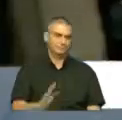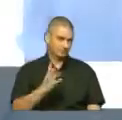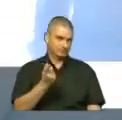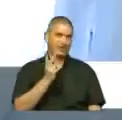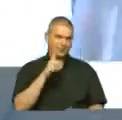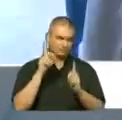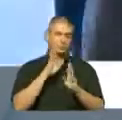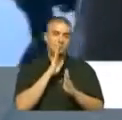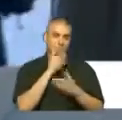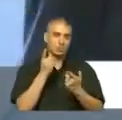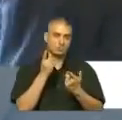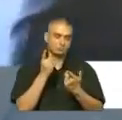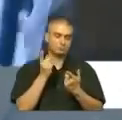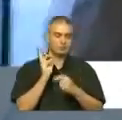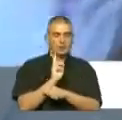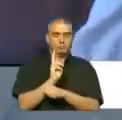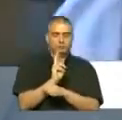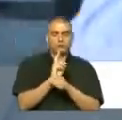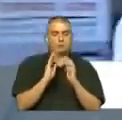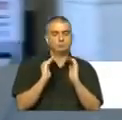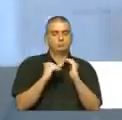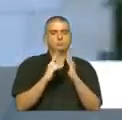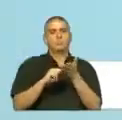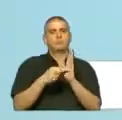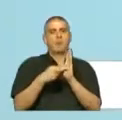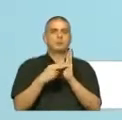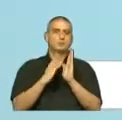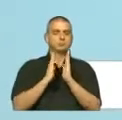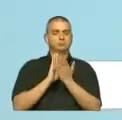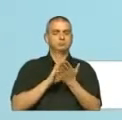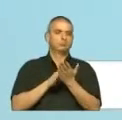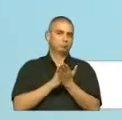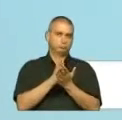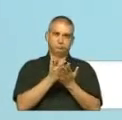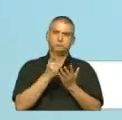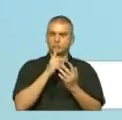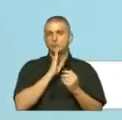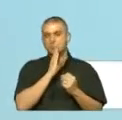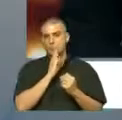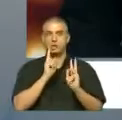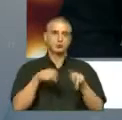בעיות בצידו, בלשמור על מסגרת פוליטית קיימת. שוב, יש לזה מגרעות,